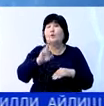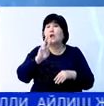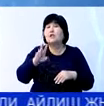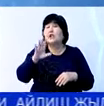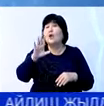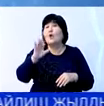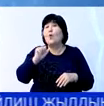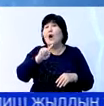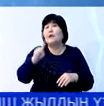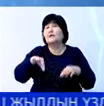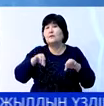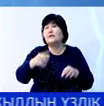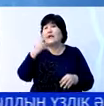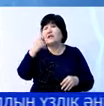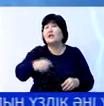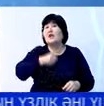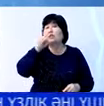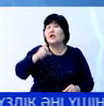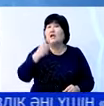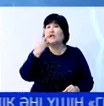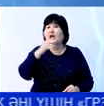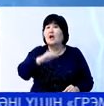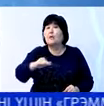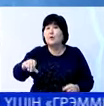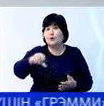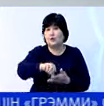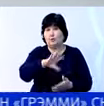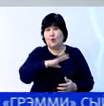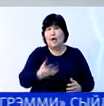УАЗ автокөлігінің ішінде 2 ересек адам және қос бүлдіршін болған.